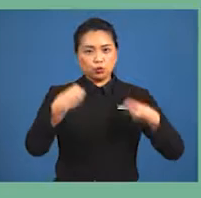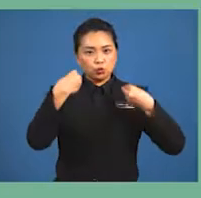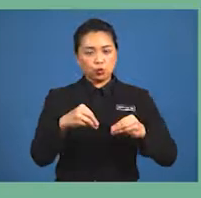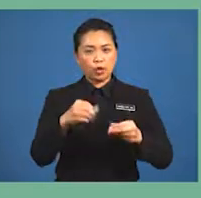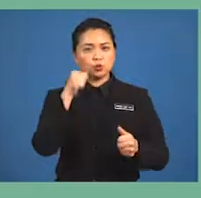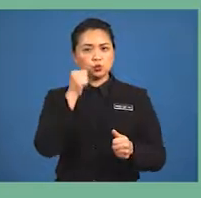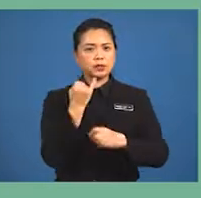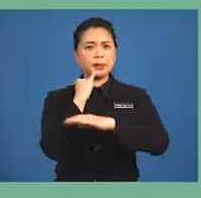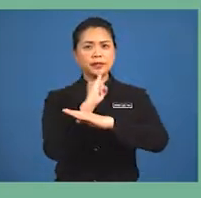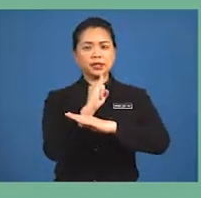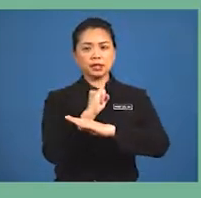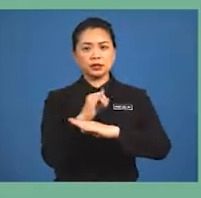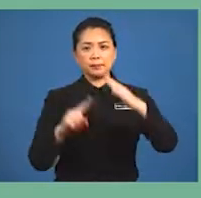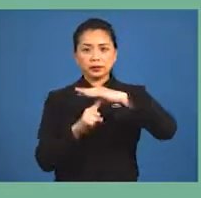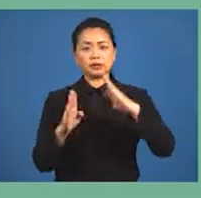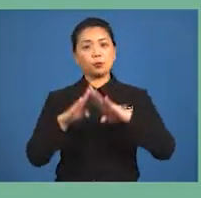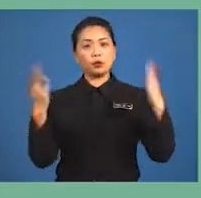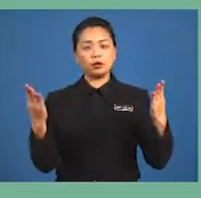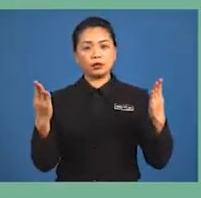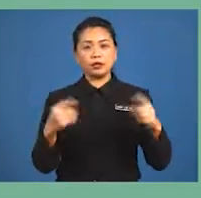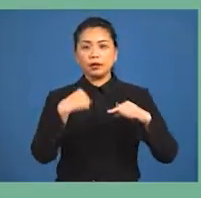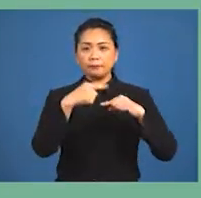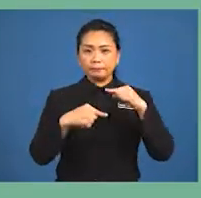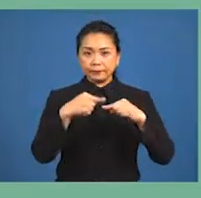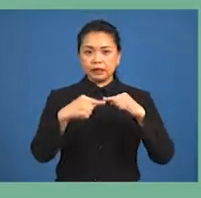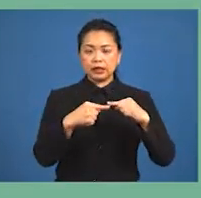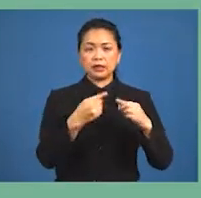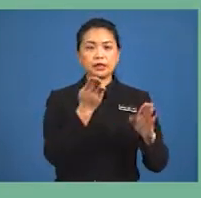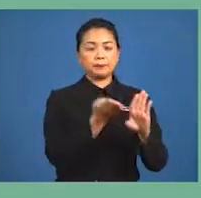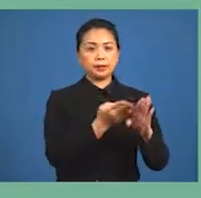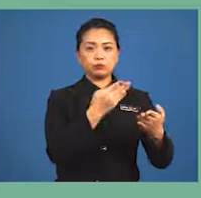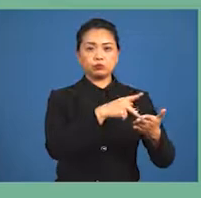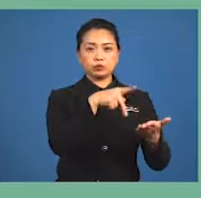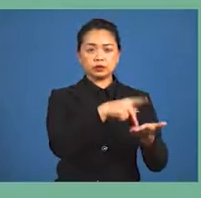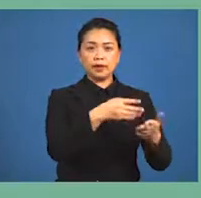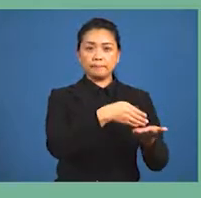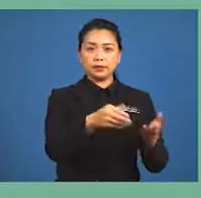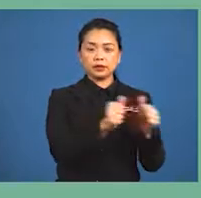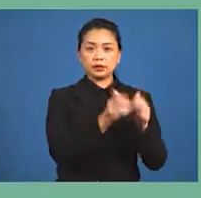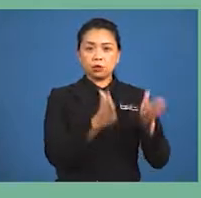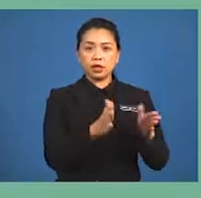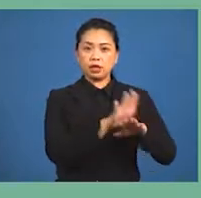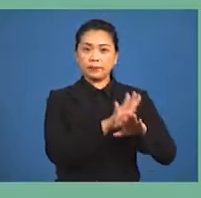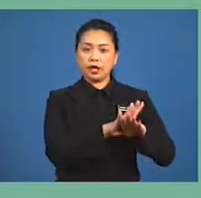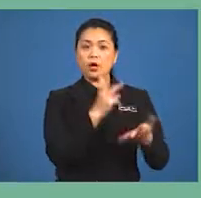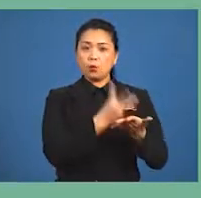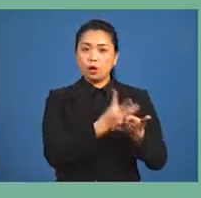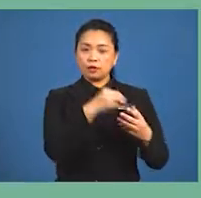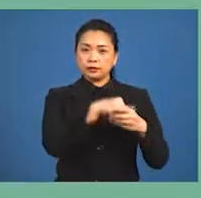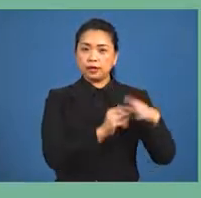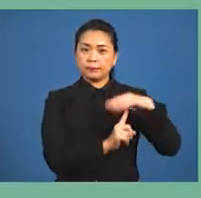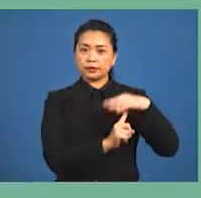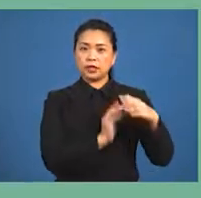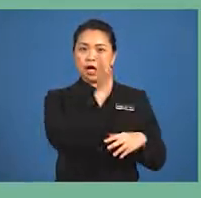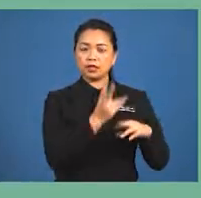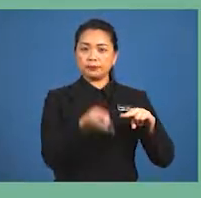di pasaran terbuka. Apabila bank pusat membeli surat jaminan daripada orang ramai, wang dalam pasaran